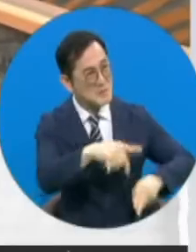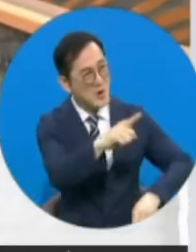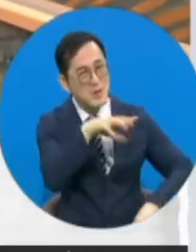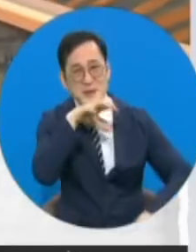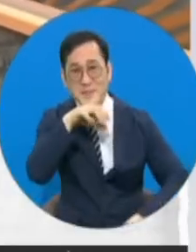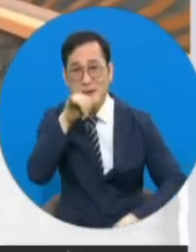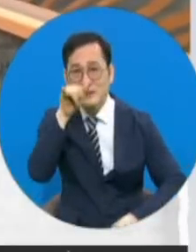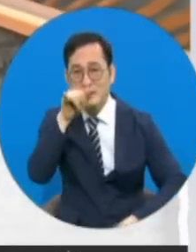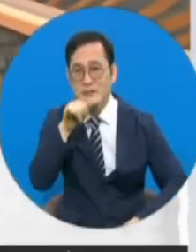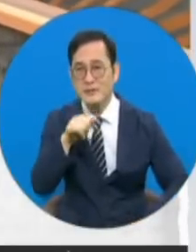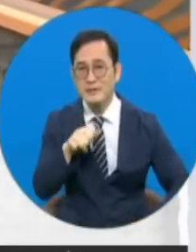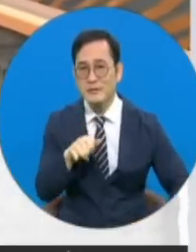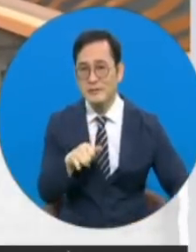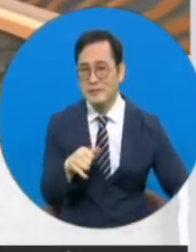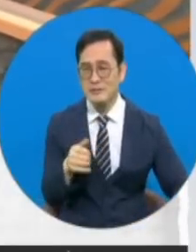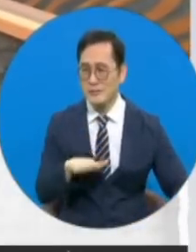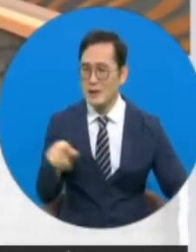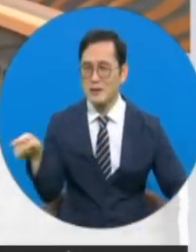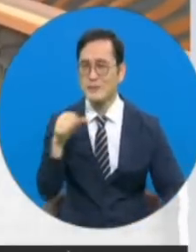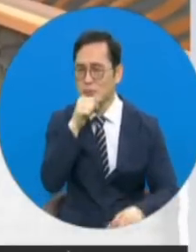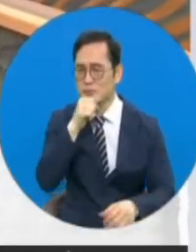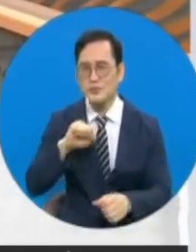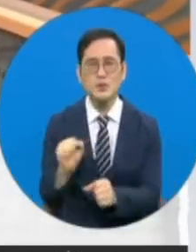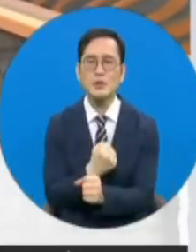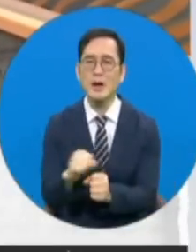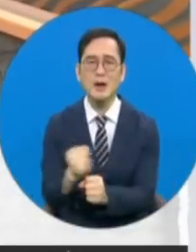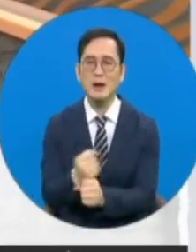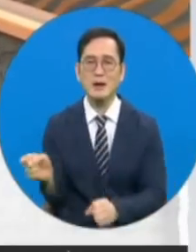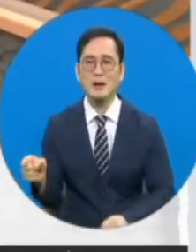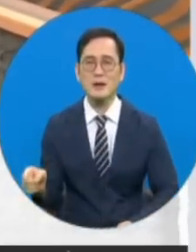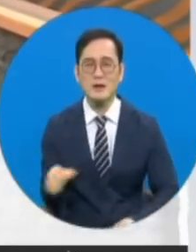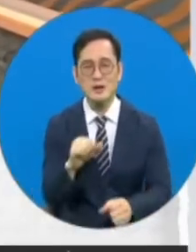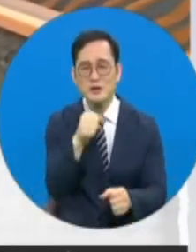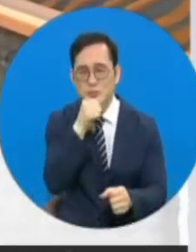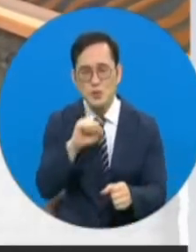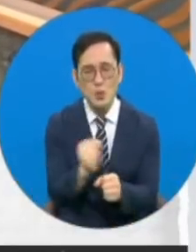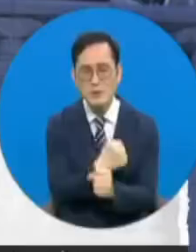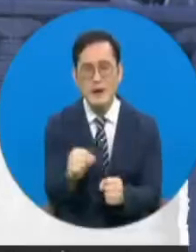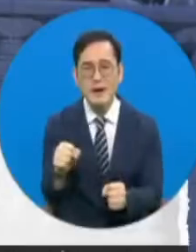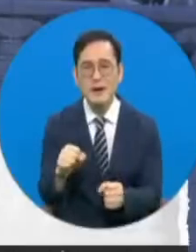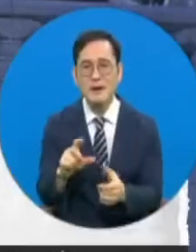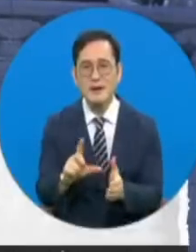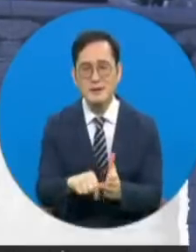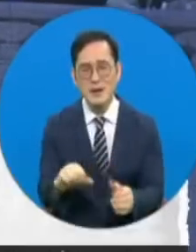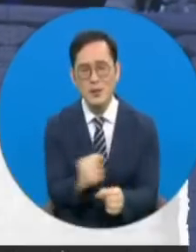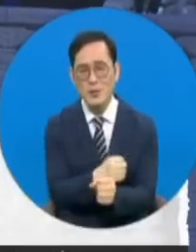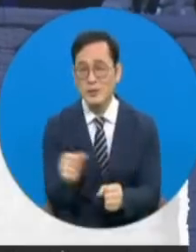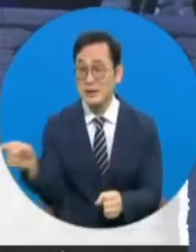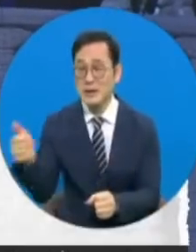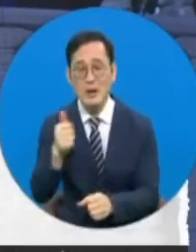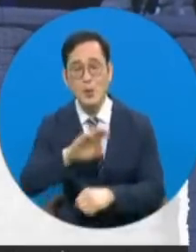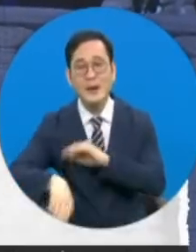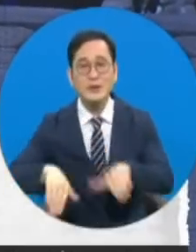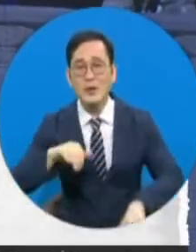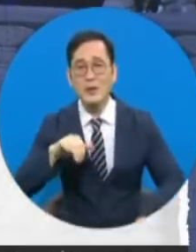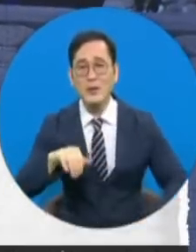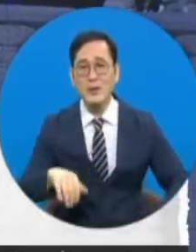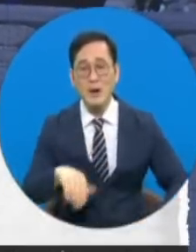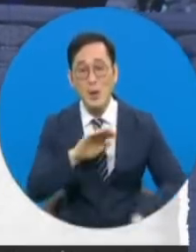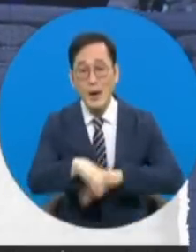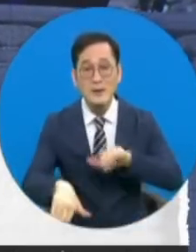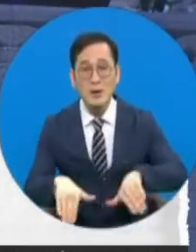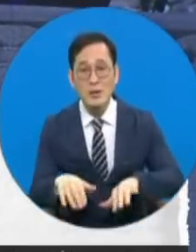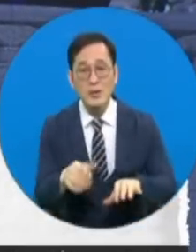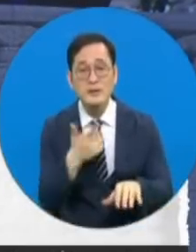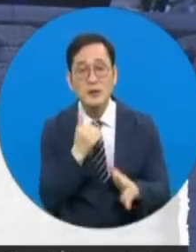보는데 점수 조작 의혹과 관련해서 점수 조작에 관여했다는 방통위 관계자들 사명에 대해서 법원이 구속영차가 발부한